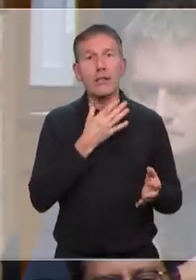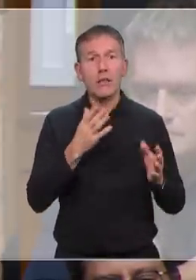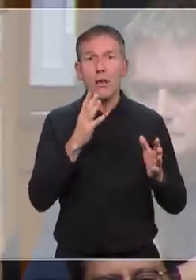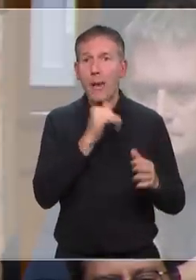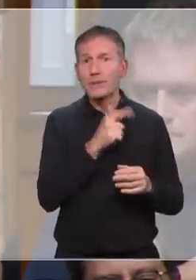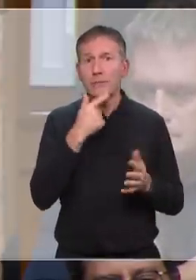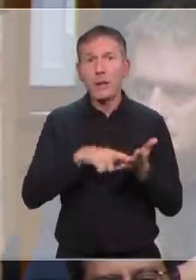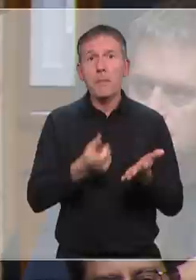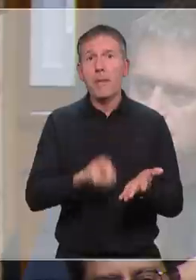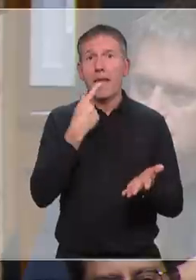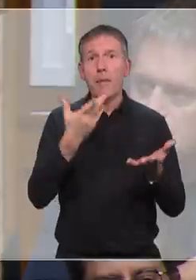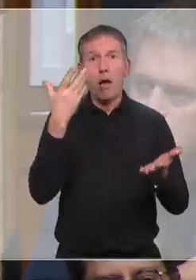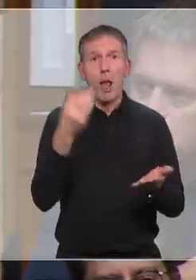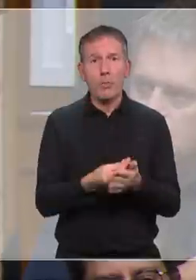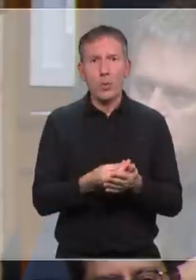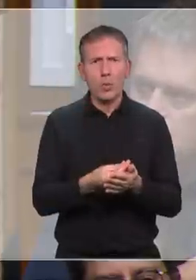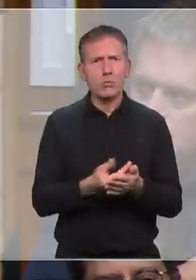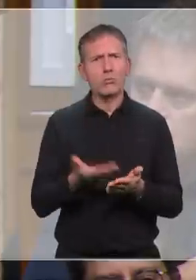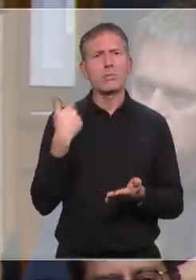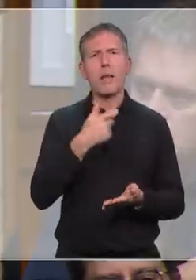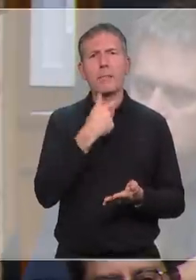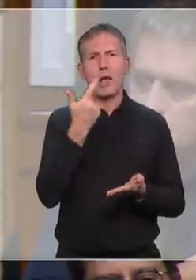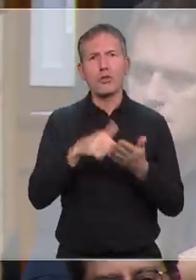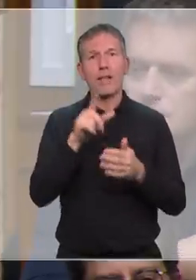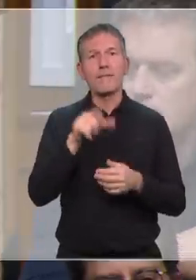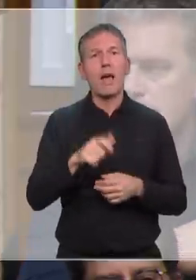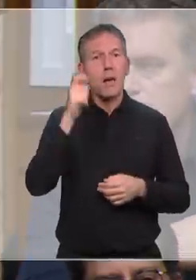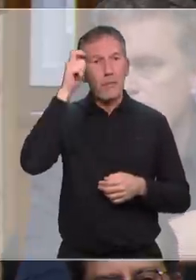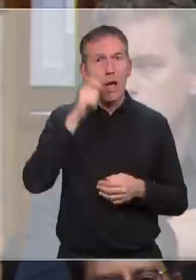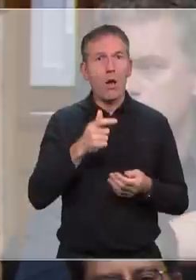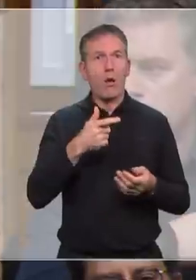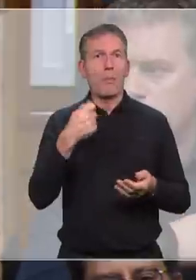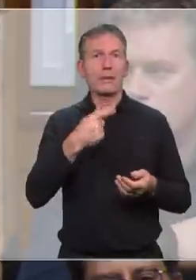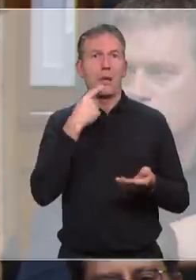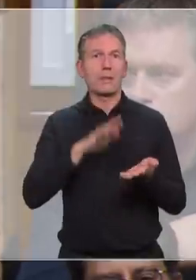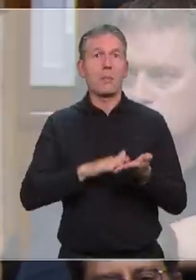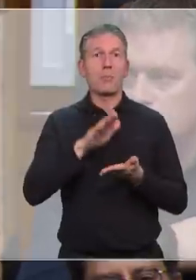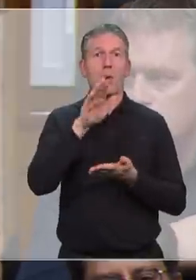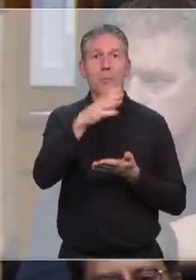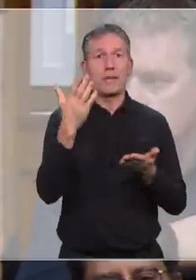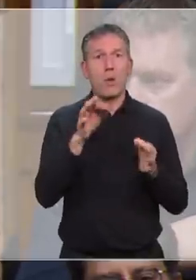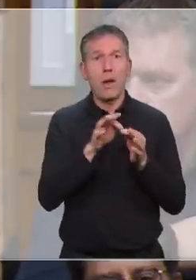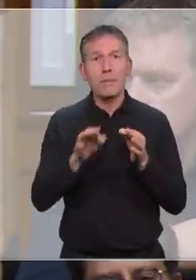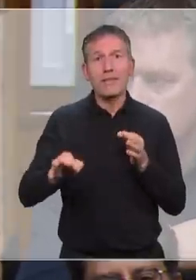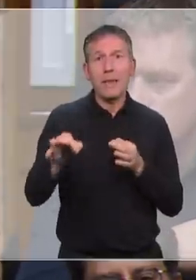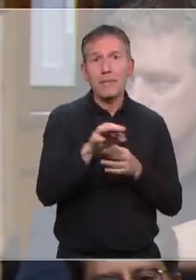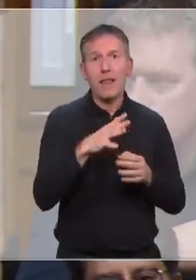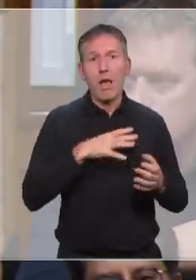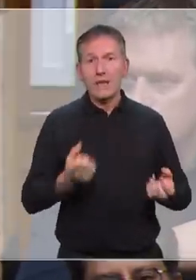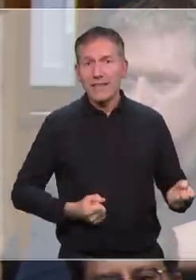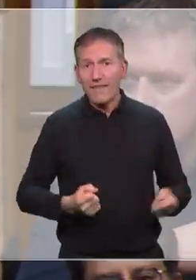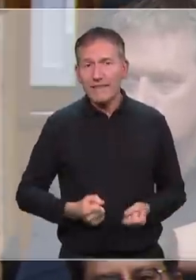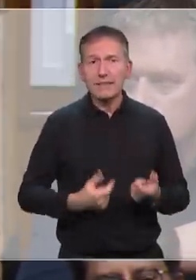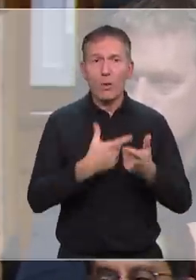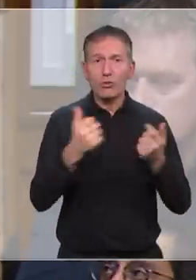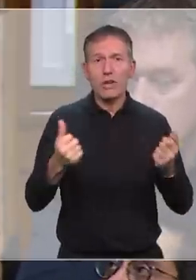de médicaments. Pourtant, en mars 2020, le président Macron promettait. Ce que révèle cette pandémie, c'est qu'il est des biens et des services qui doivent être placés en dehors